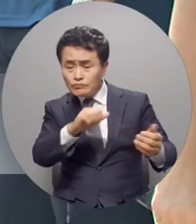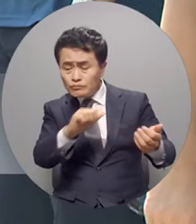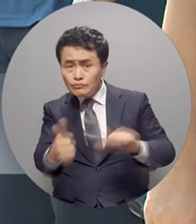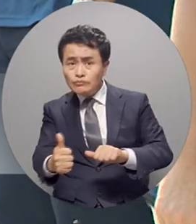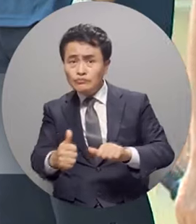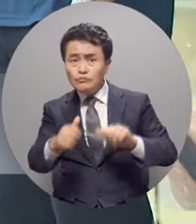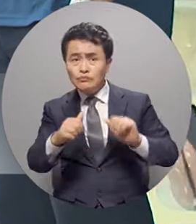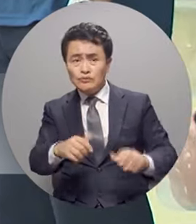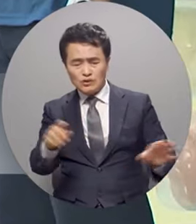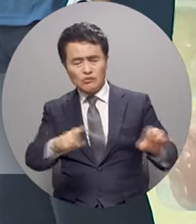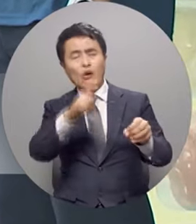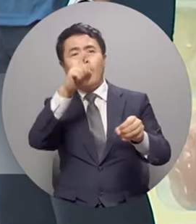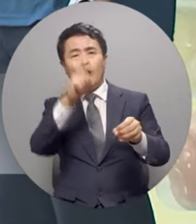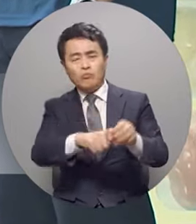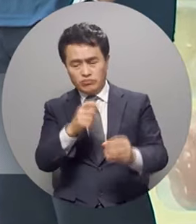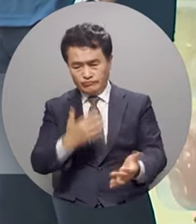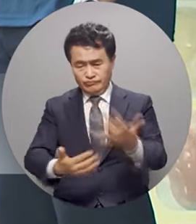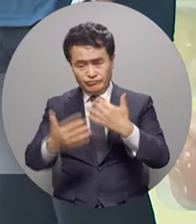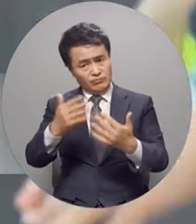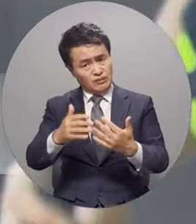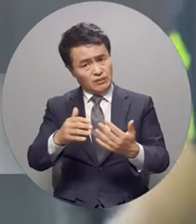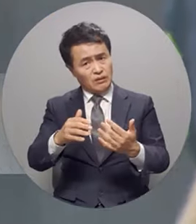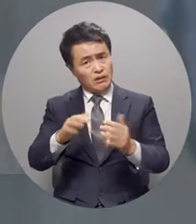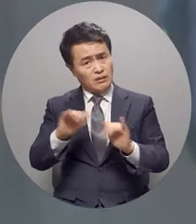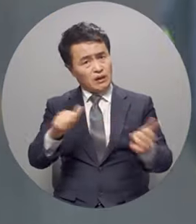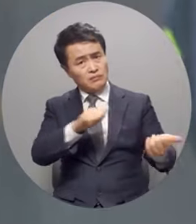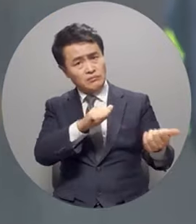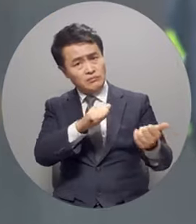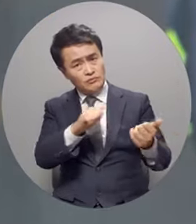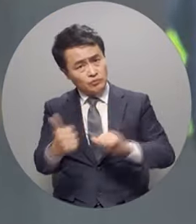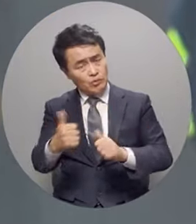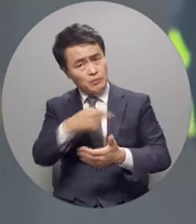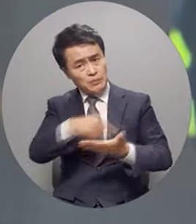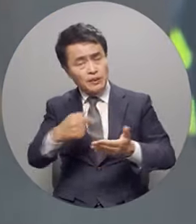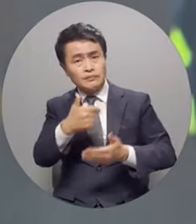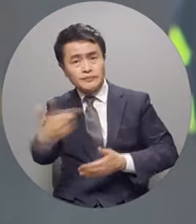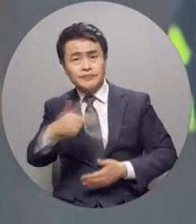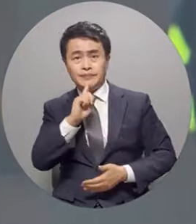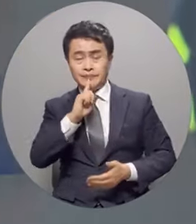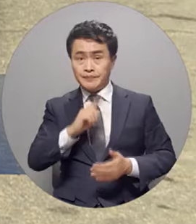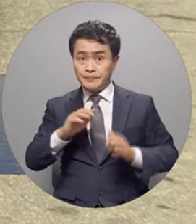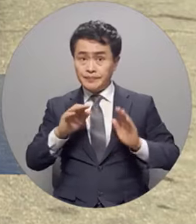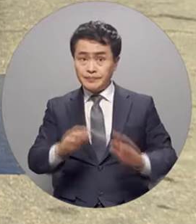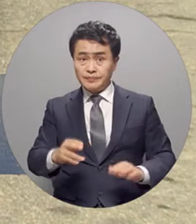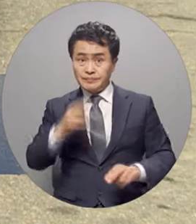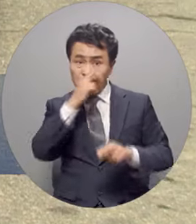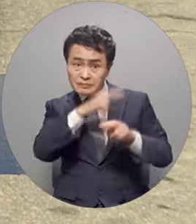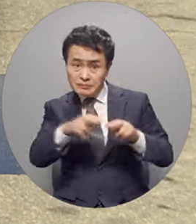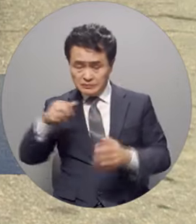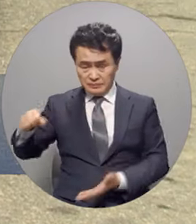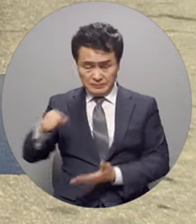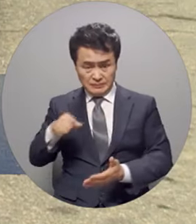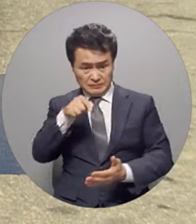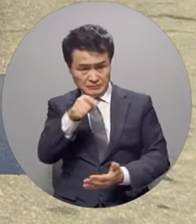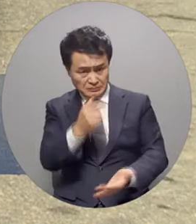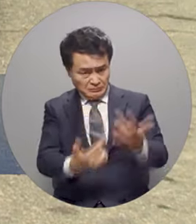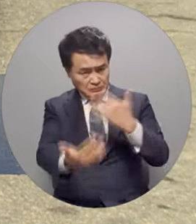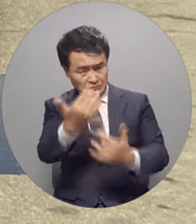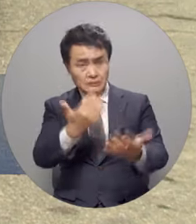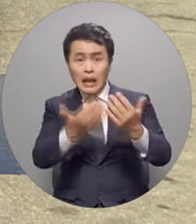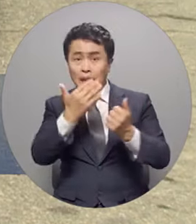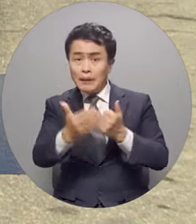남성이 출입문을 잠그고 불을 질러 인명피해가 커진 것으로 추정됐습니다. 휘발유를 들고 와서 방화를 저진